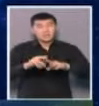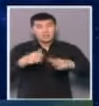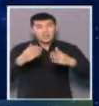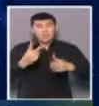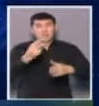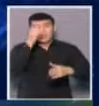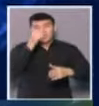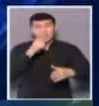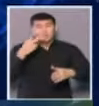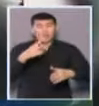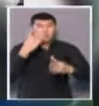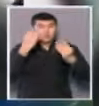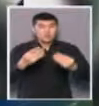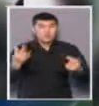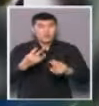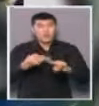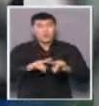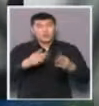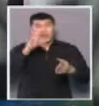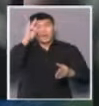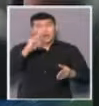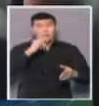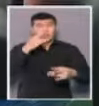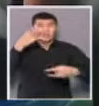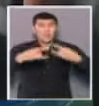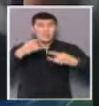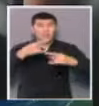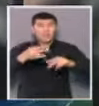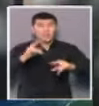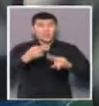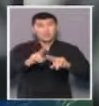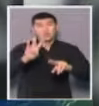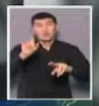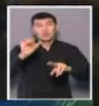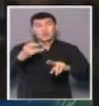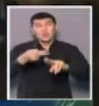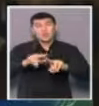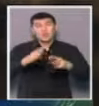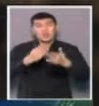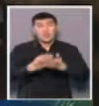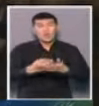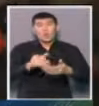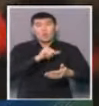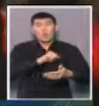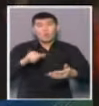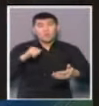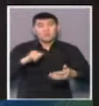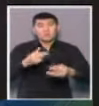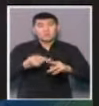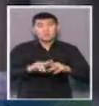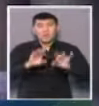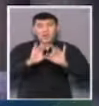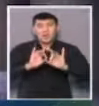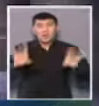2 ай 21 күн керек. Бұл Қазақ телевизиясының тарланы Нұртілеу Иманғалиұлының өз әріптестеріне